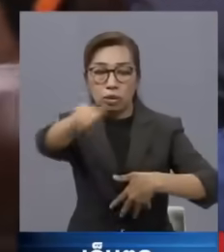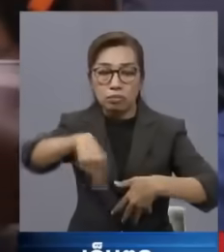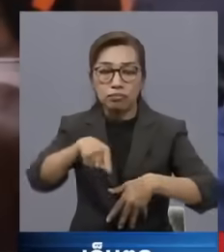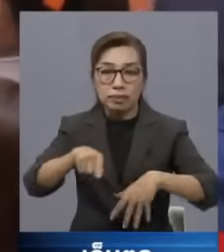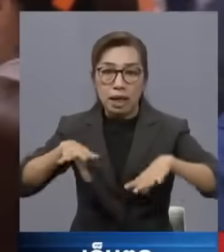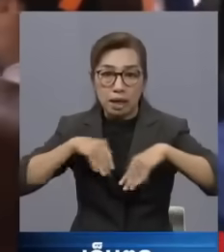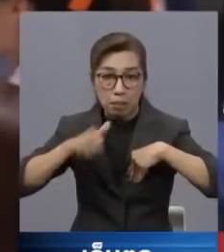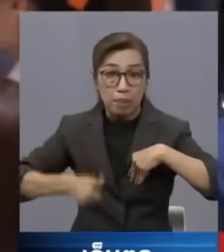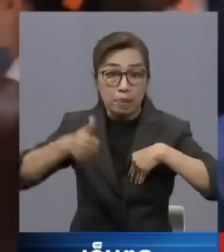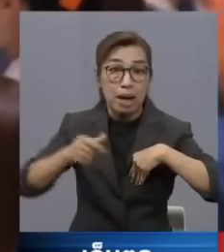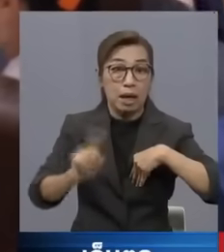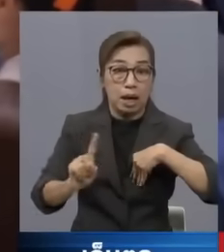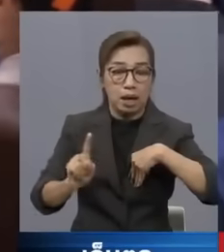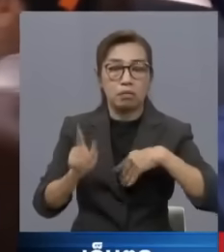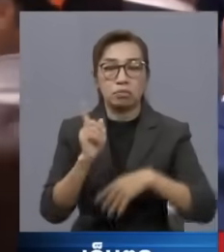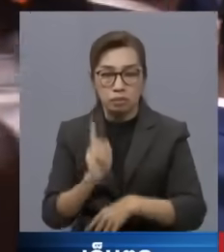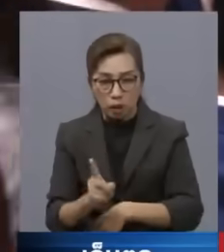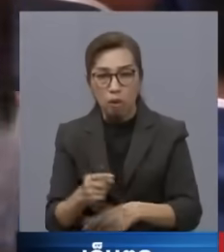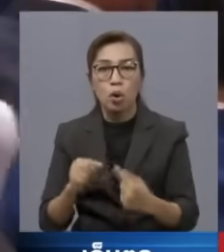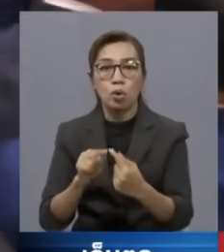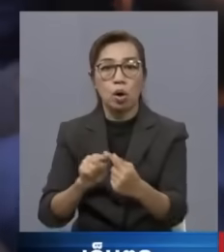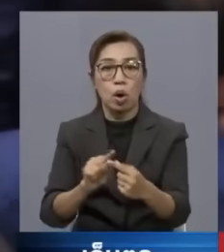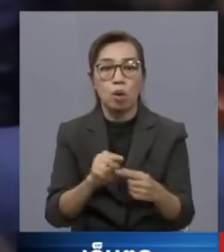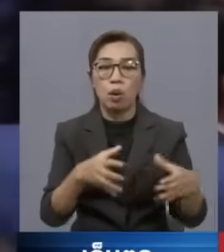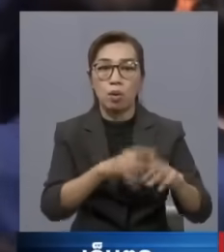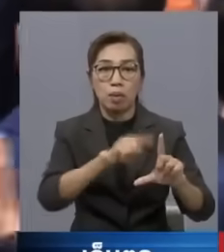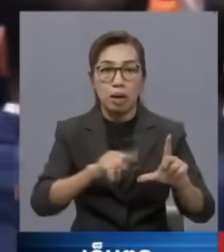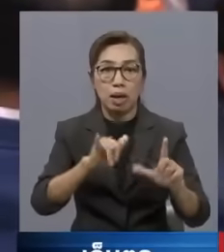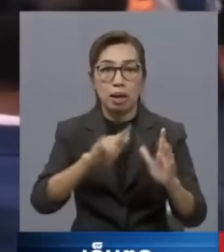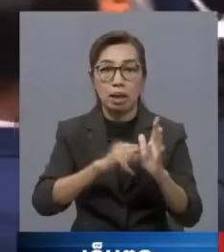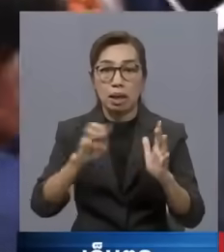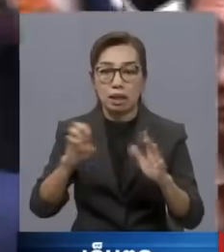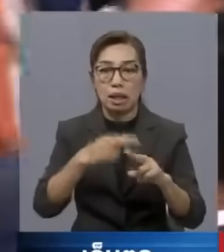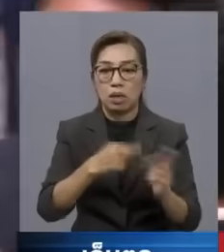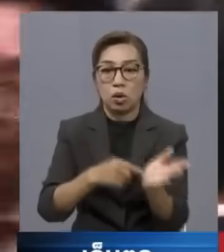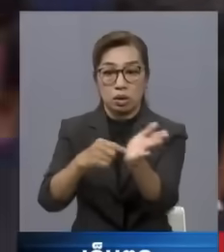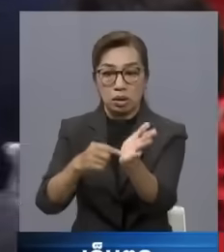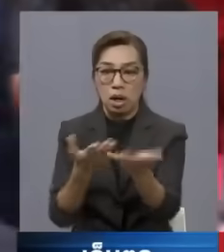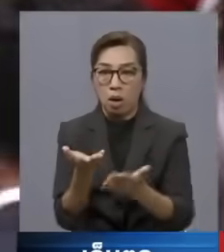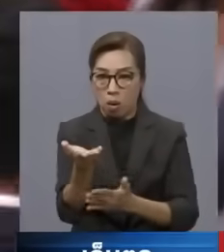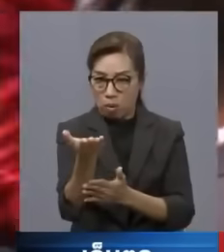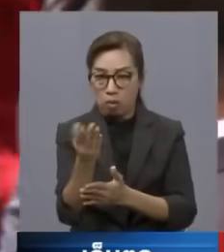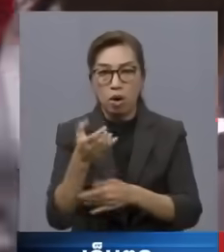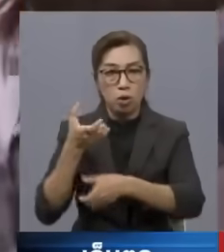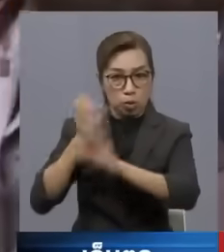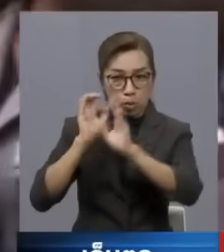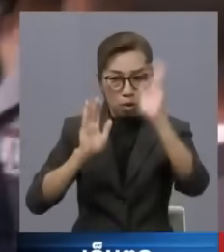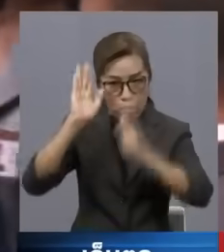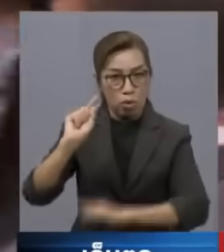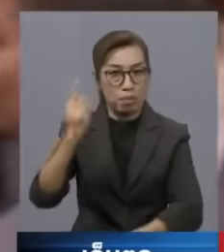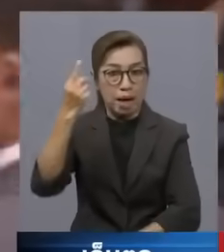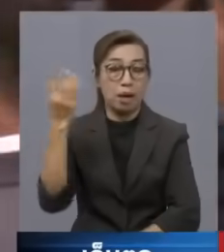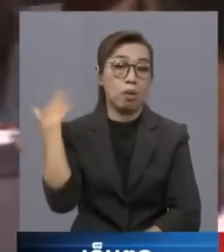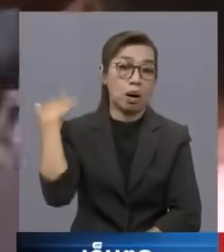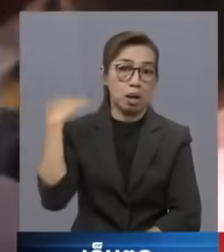สภาจะยอมรับร่วมกันก็คือการเดินหน้าให้ญัตติของพรรคก้าวไกลนั้นไปสู่การลงมติอีกครั้งเพื่อทบ